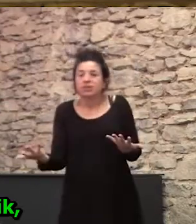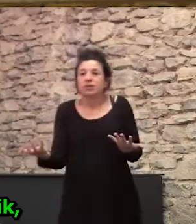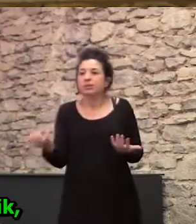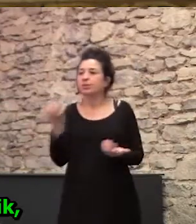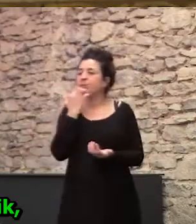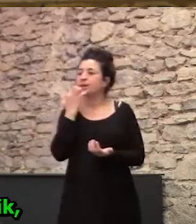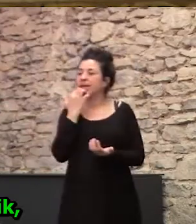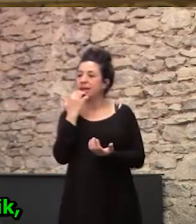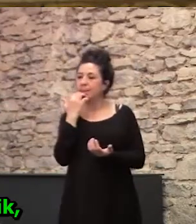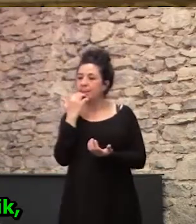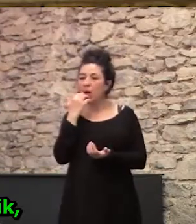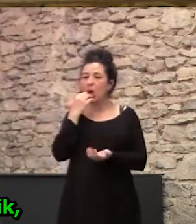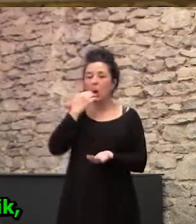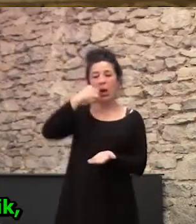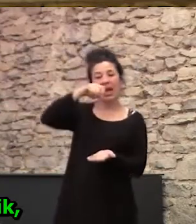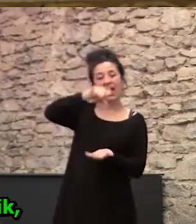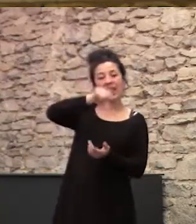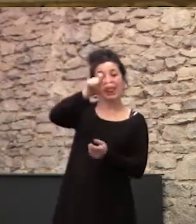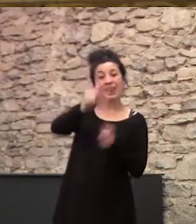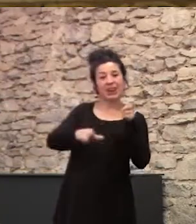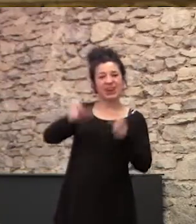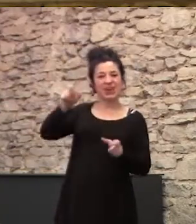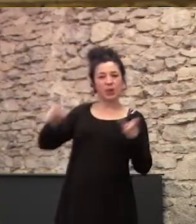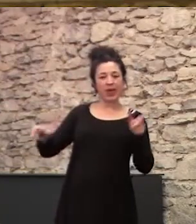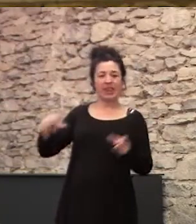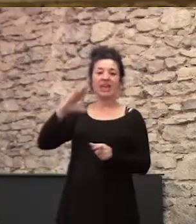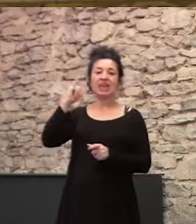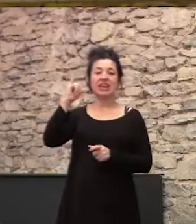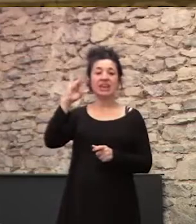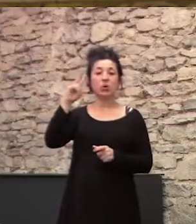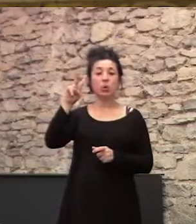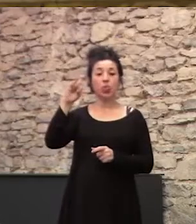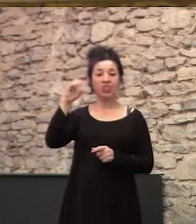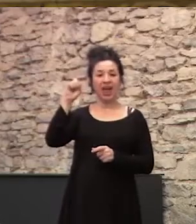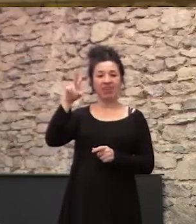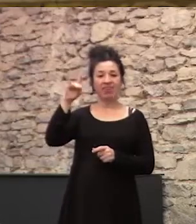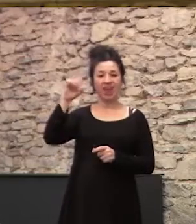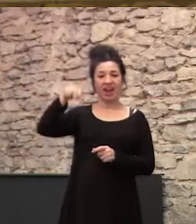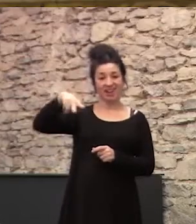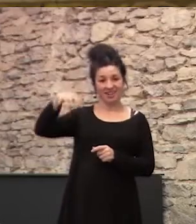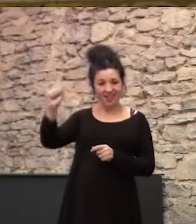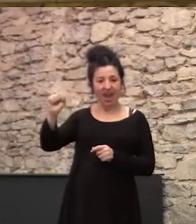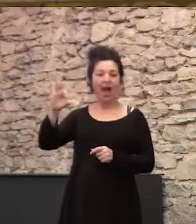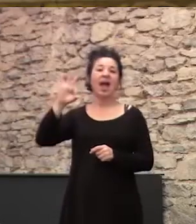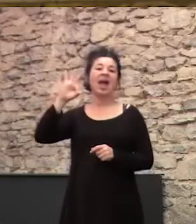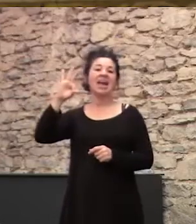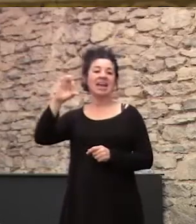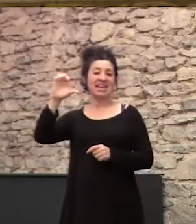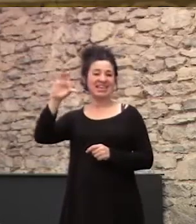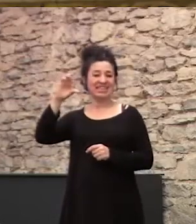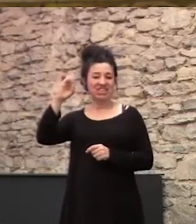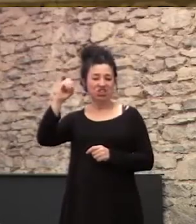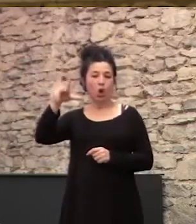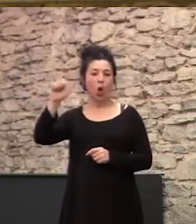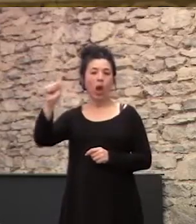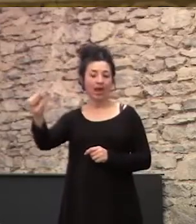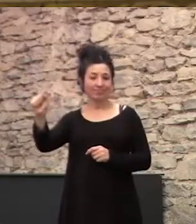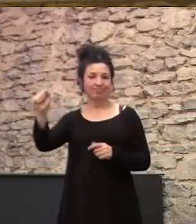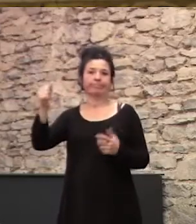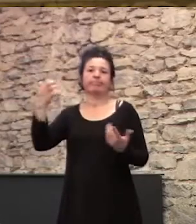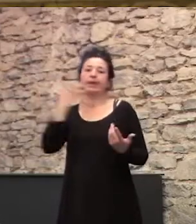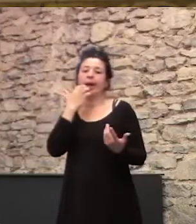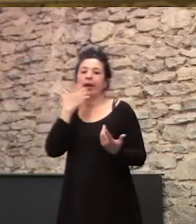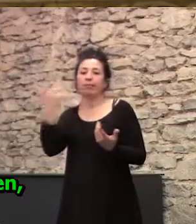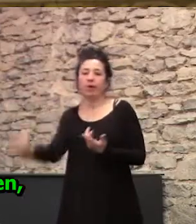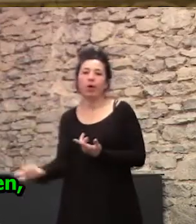pues la ciudadanía escolar bezalako kontzepturik erabiltzeko beharrik ze ikasleak esan duzu eta ez dago genero markarik eta horrela orduan zentzu hortan